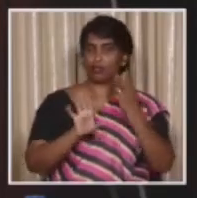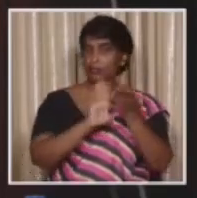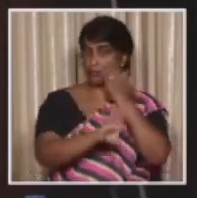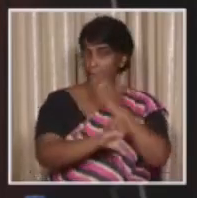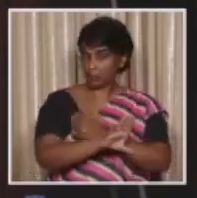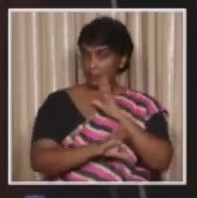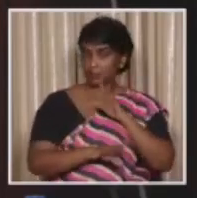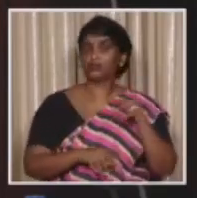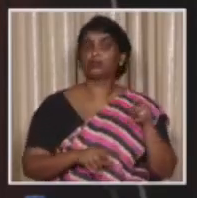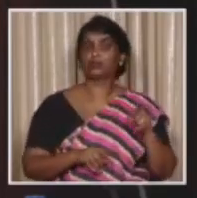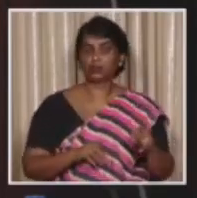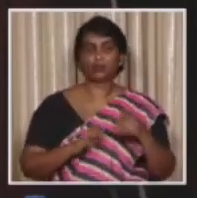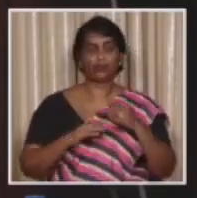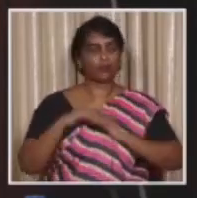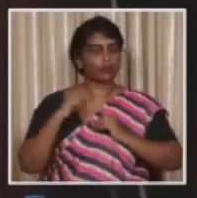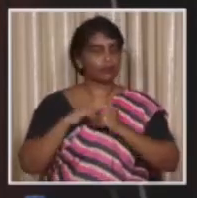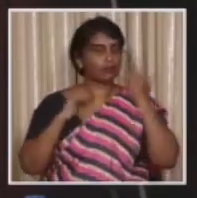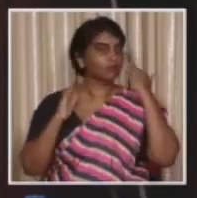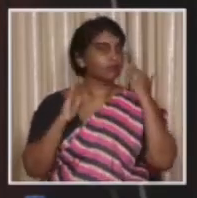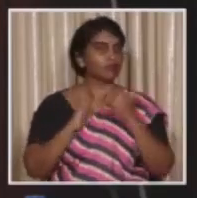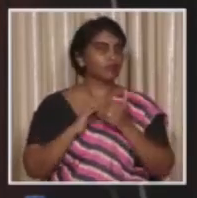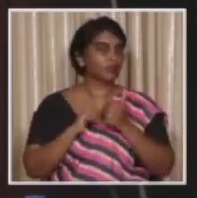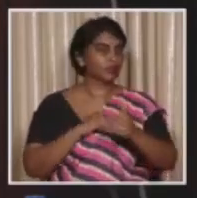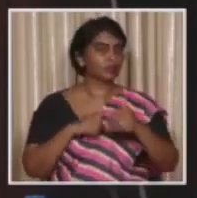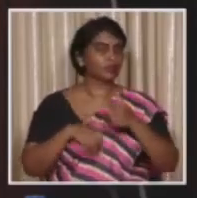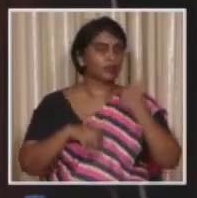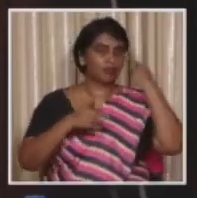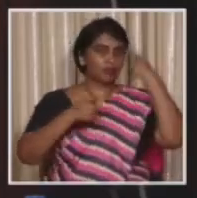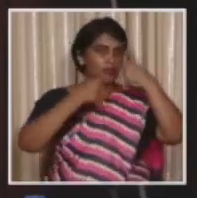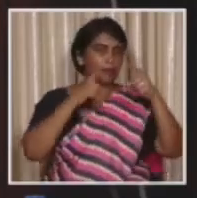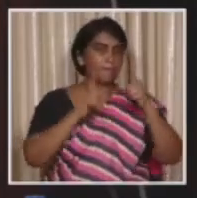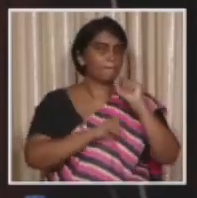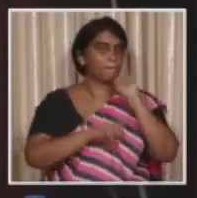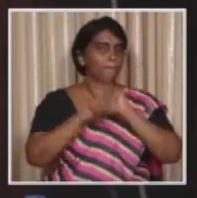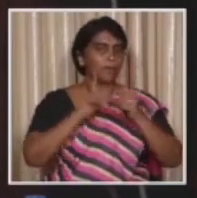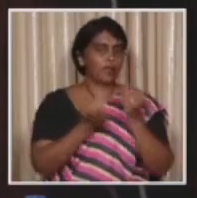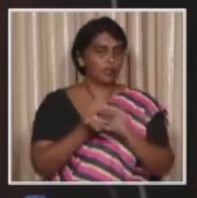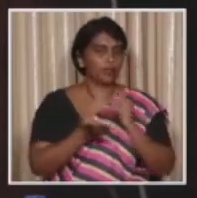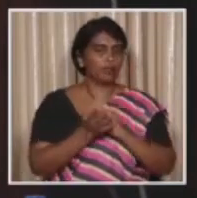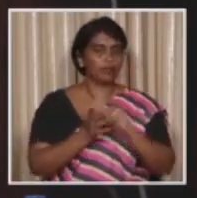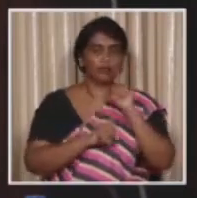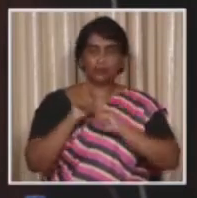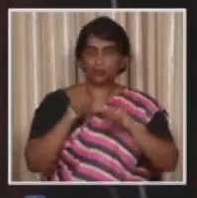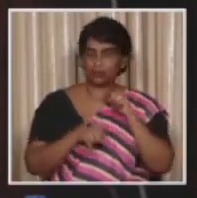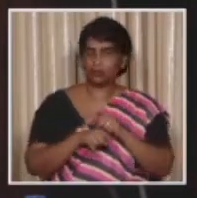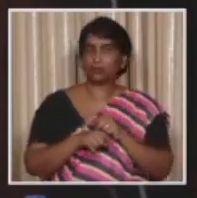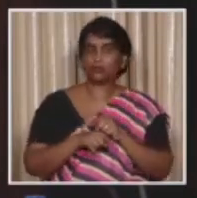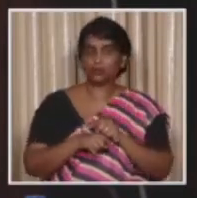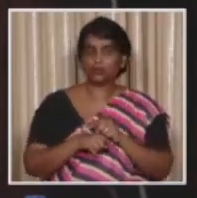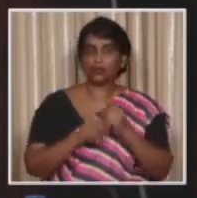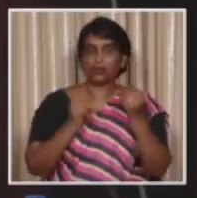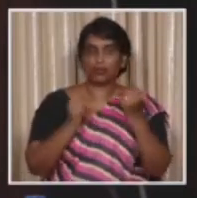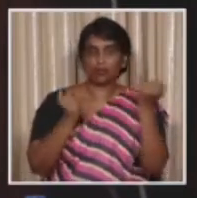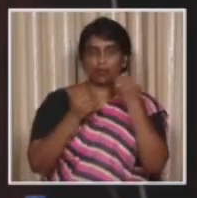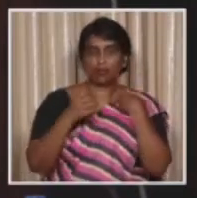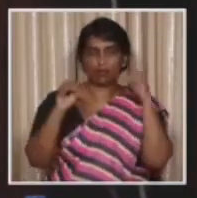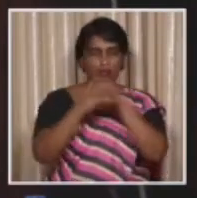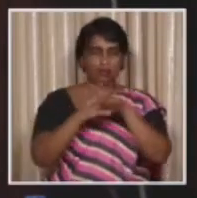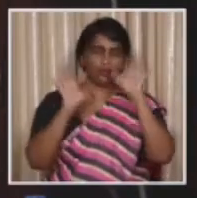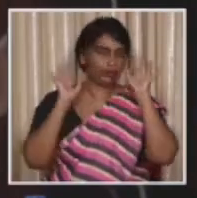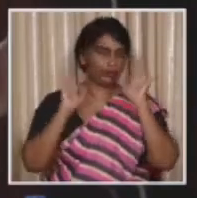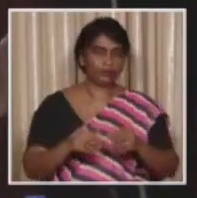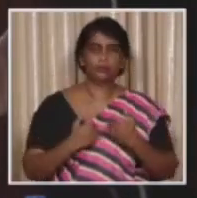සිදුවීම මේ සිදුවීම පිටපස්සේ සිද්ධි කාරණා ගණනාවක් මේ පාර්ලිමේන්තුවේ අවස්ථා ගන්නයි කතා කරා මම මේ කුණුකරට ඒ කුණුවලට වැටෙන්න බලාපොරොත්තු වෙන්නේ